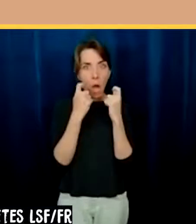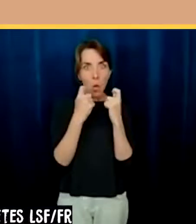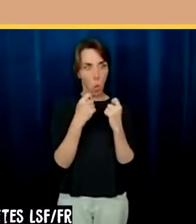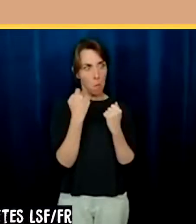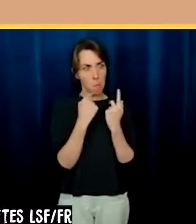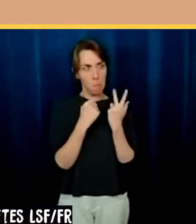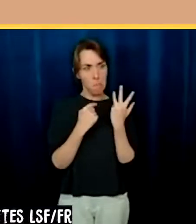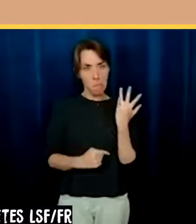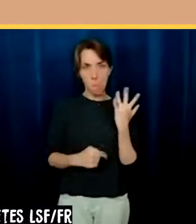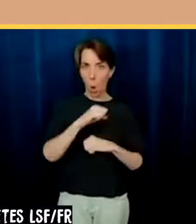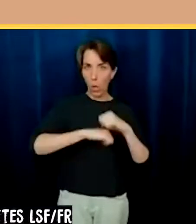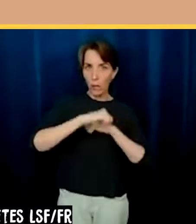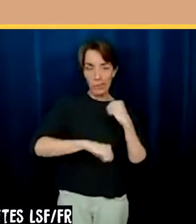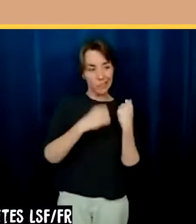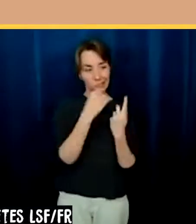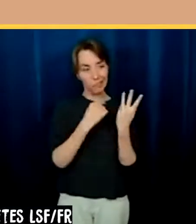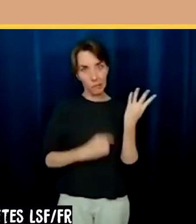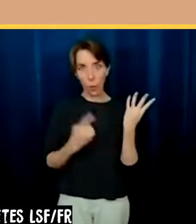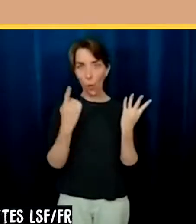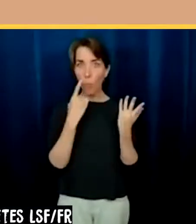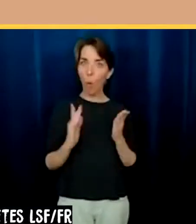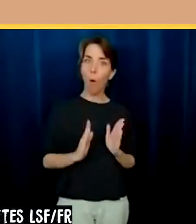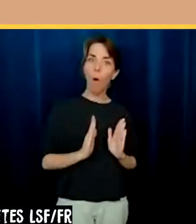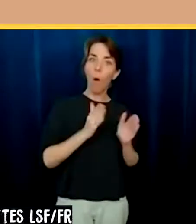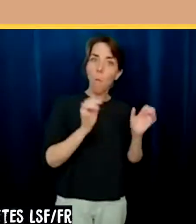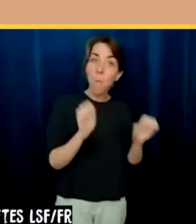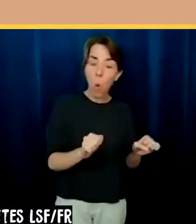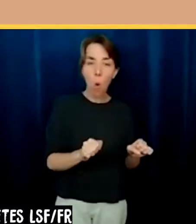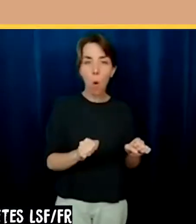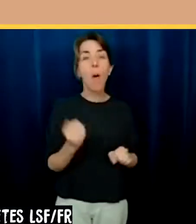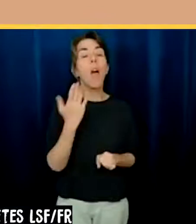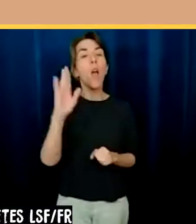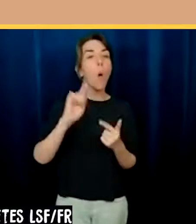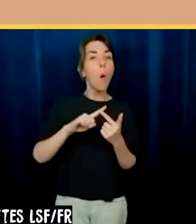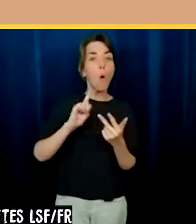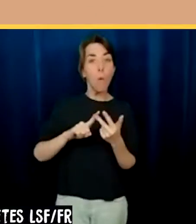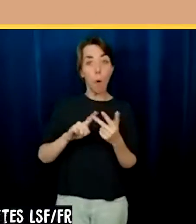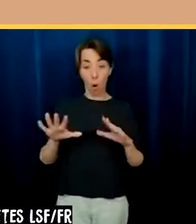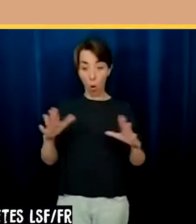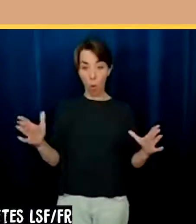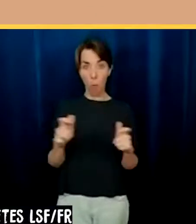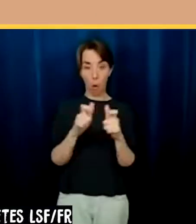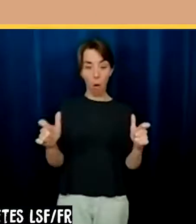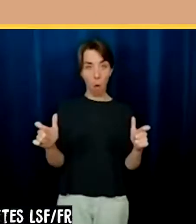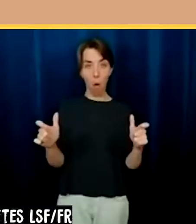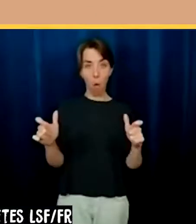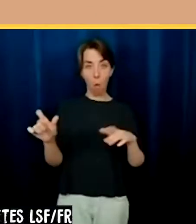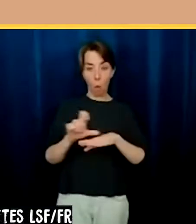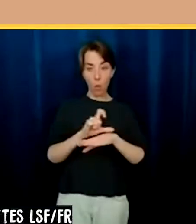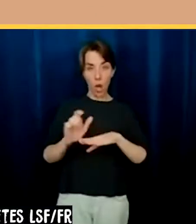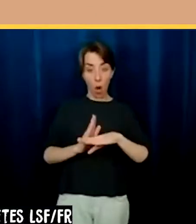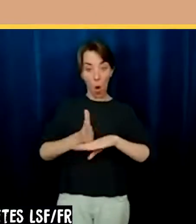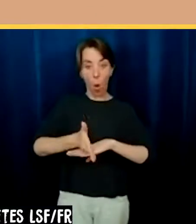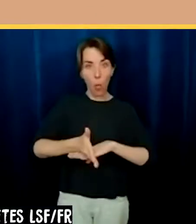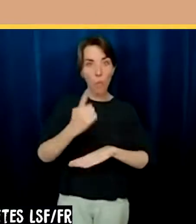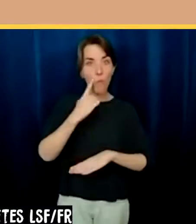autre point aussi important, et ça a été évoqué par Leïla, juste l'accès à la mosquée en tant que femme musulmane, c'est un parcours